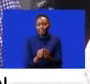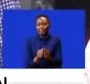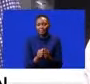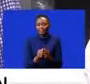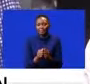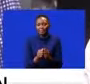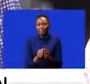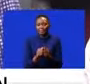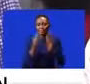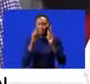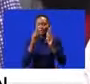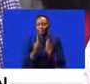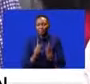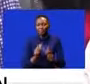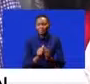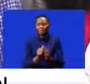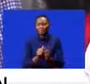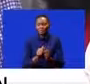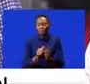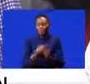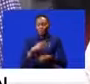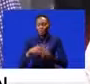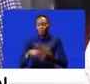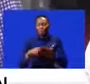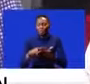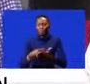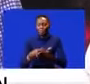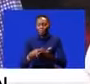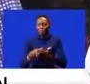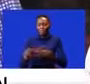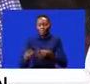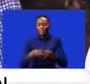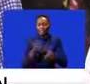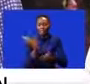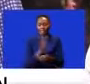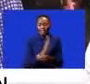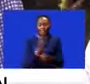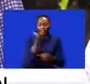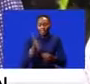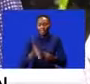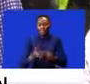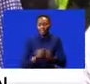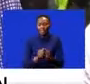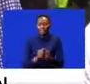Kupet Makisumu, the entire Kupet Manyanza. Other than coming here, kaka